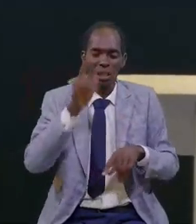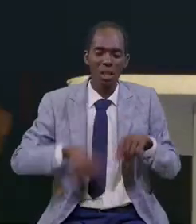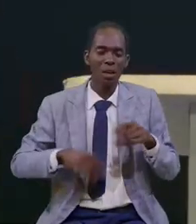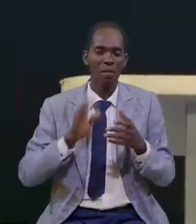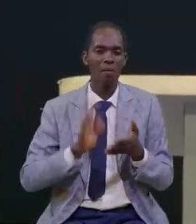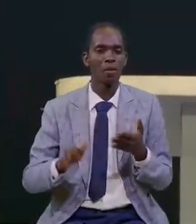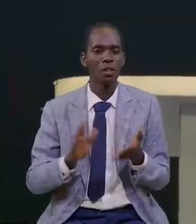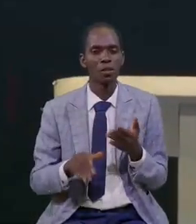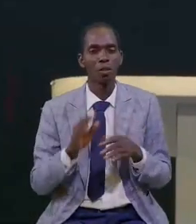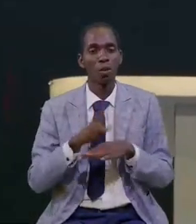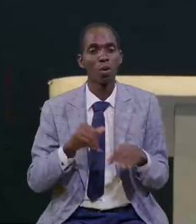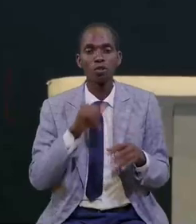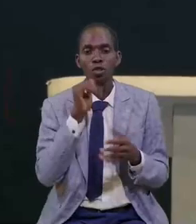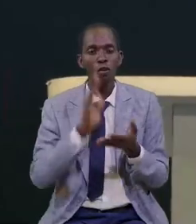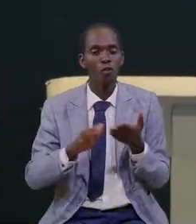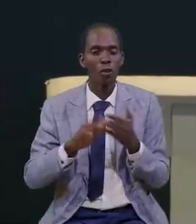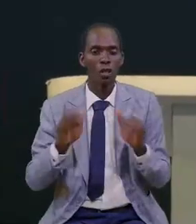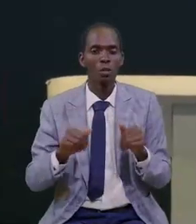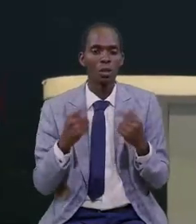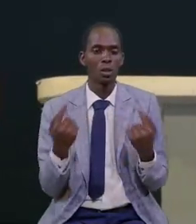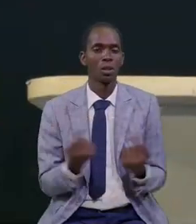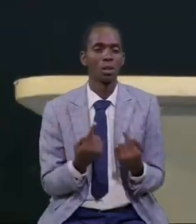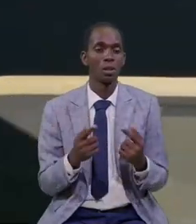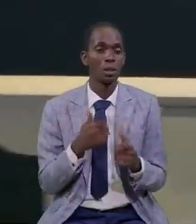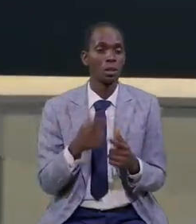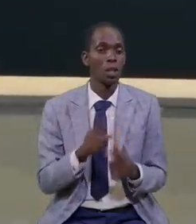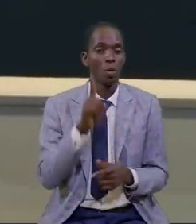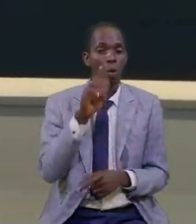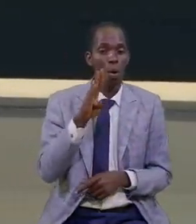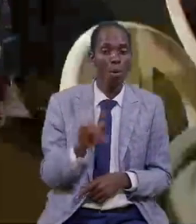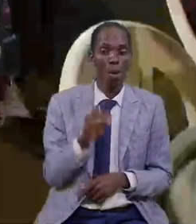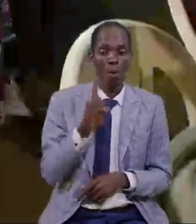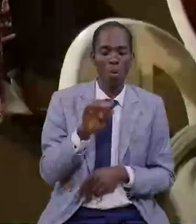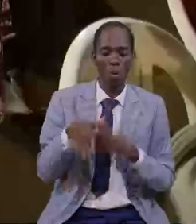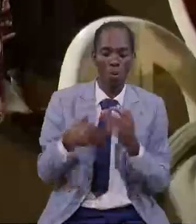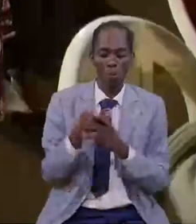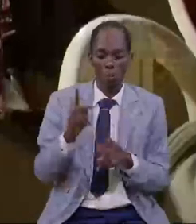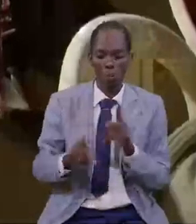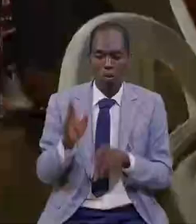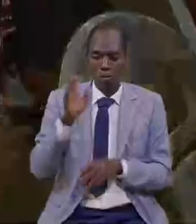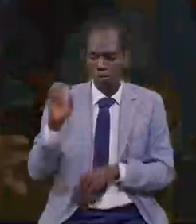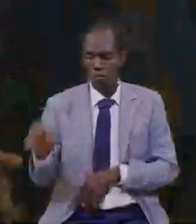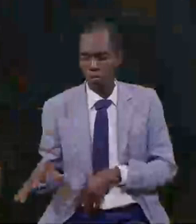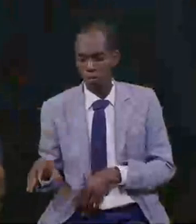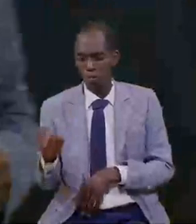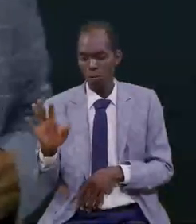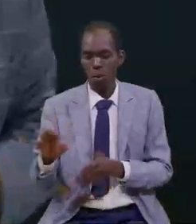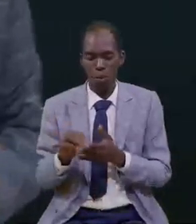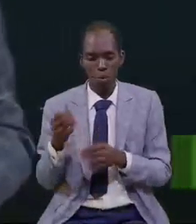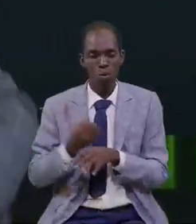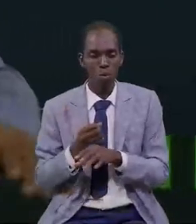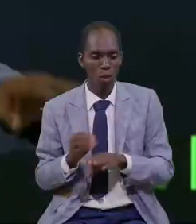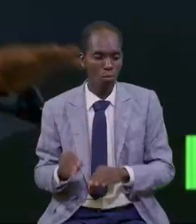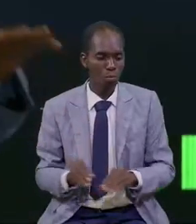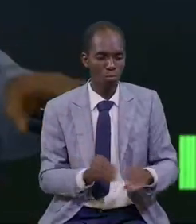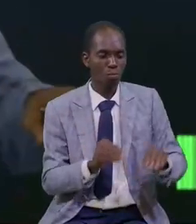ETX tous l'un après l'autre ils se sont retirés ils vont partir ils ne vont